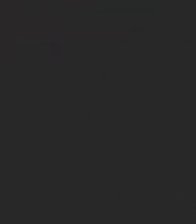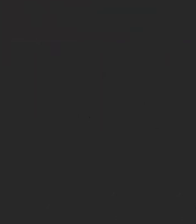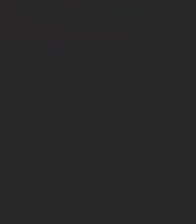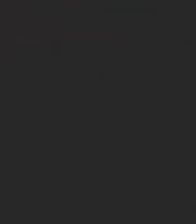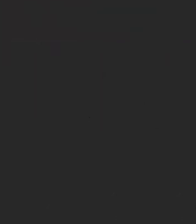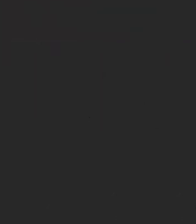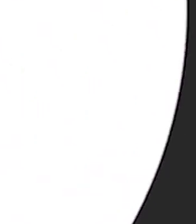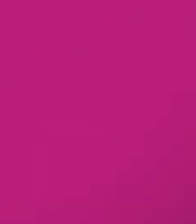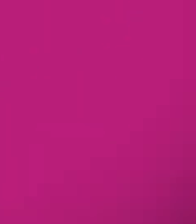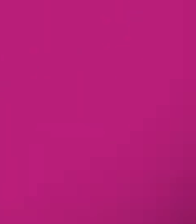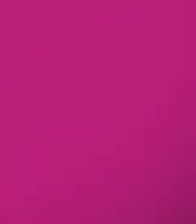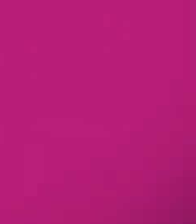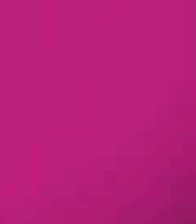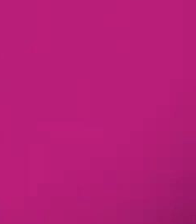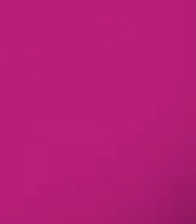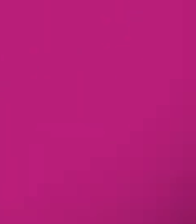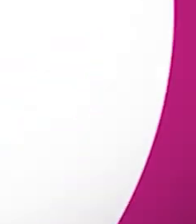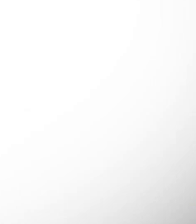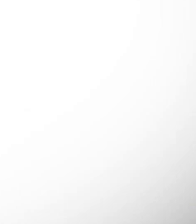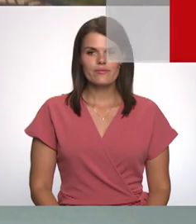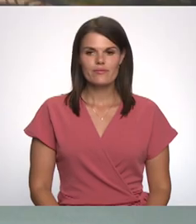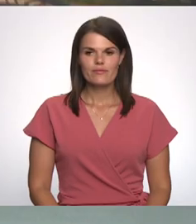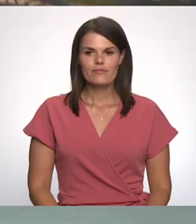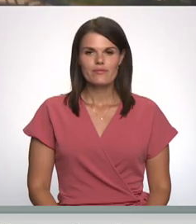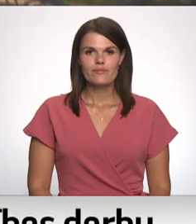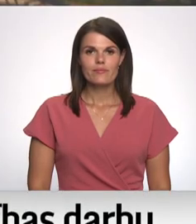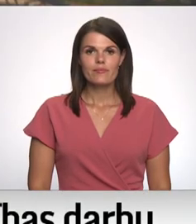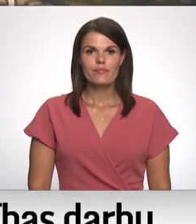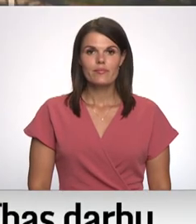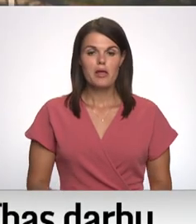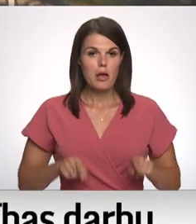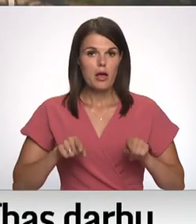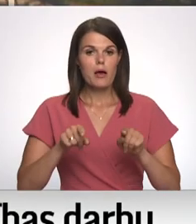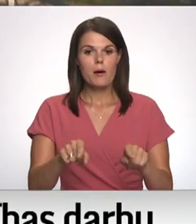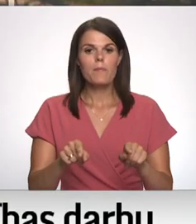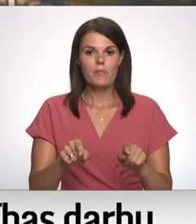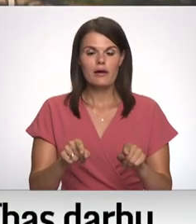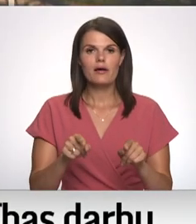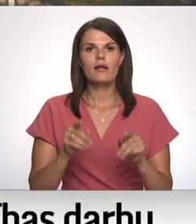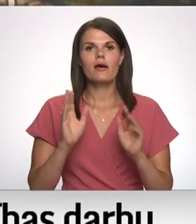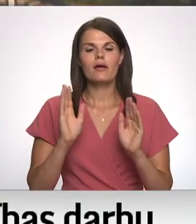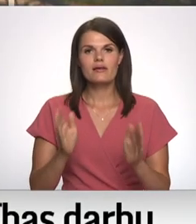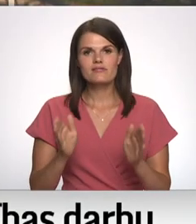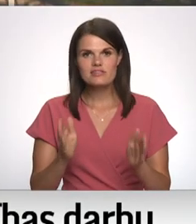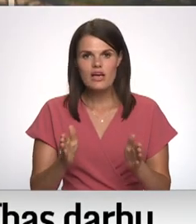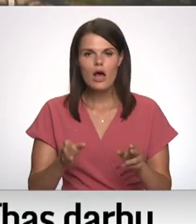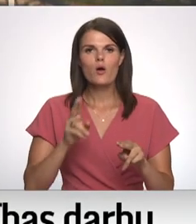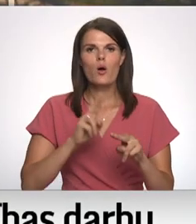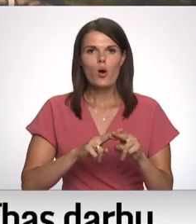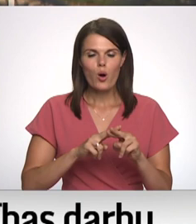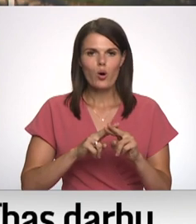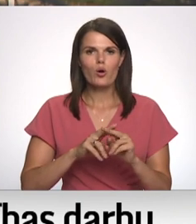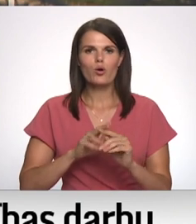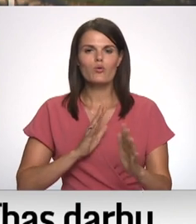Re, viss ēters ir te! Paralēli ceļi un satiksmes pārvadi kopā